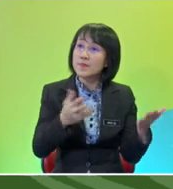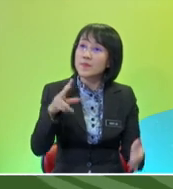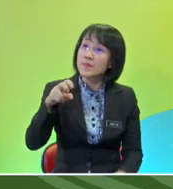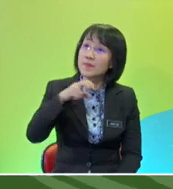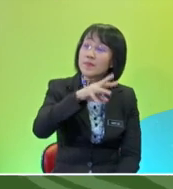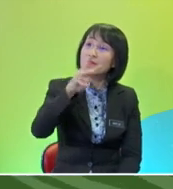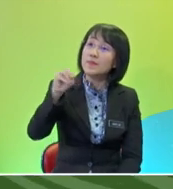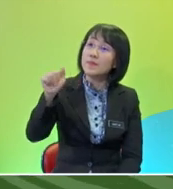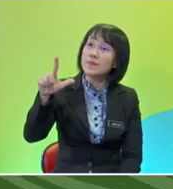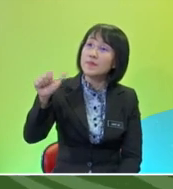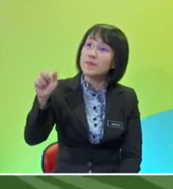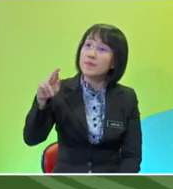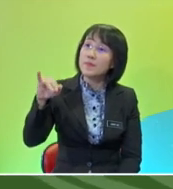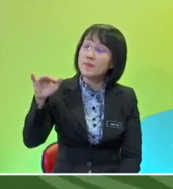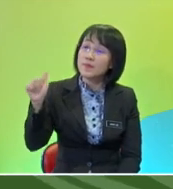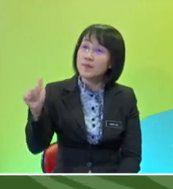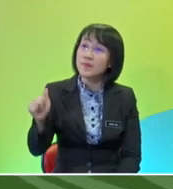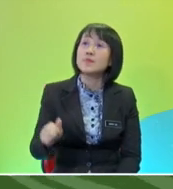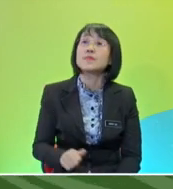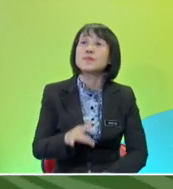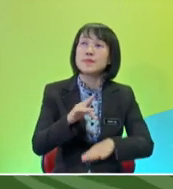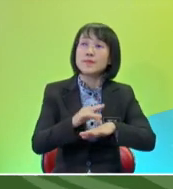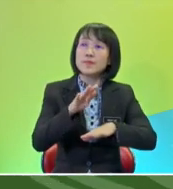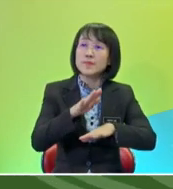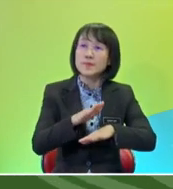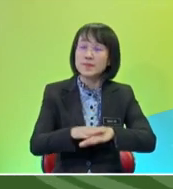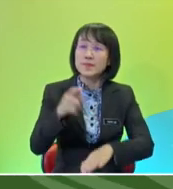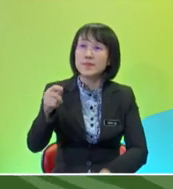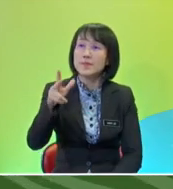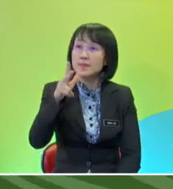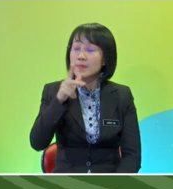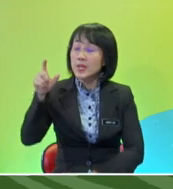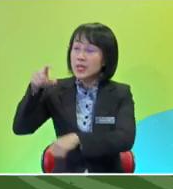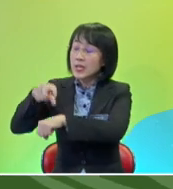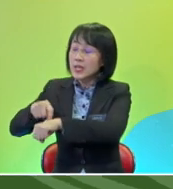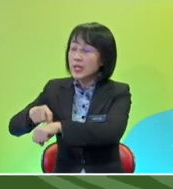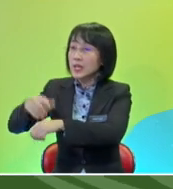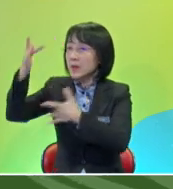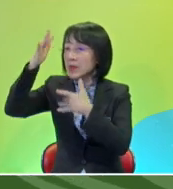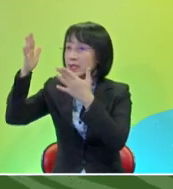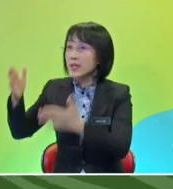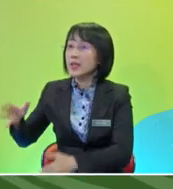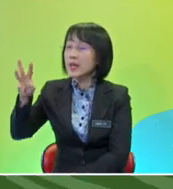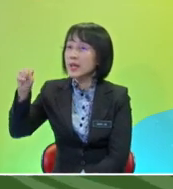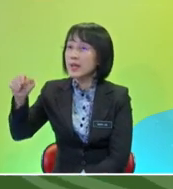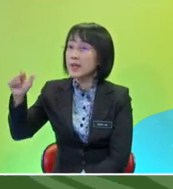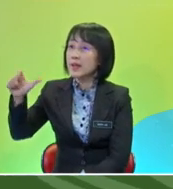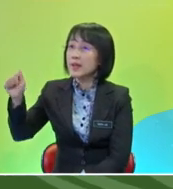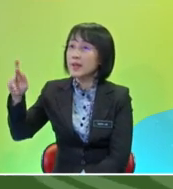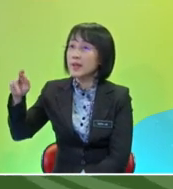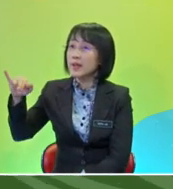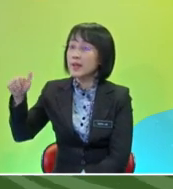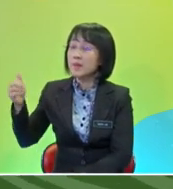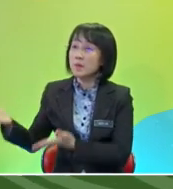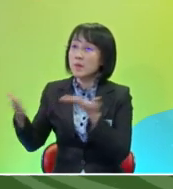malaria. Nyamuk tiruk betina menggigit pesakit malaria. Nyamuk tiruk betina membawa parasit